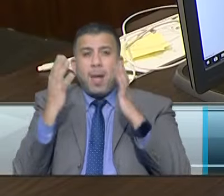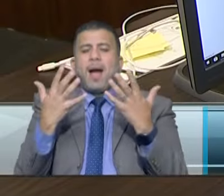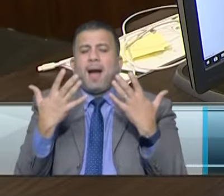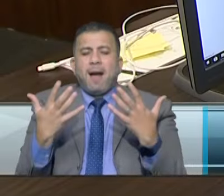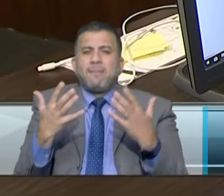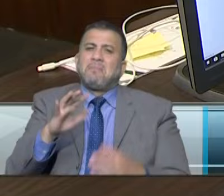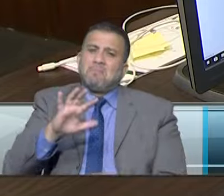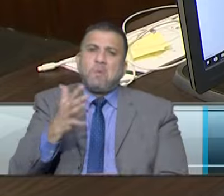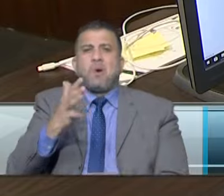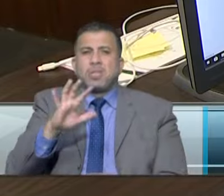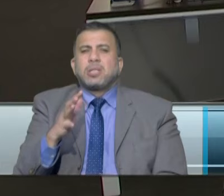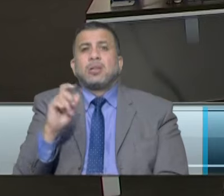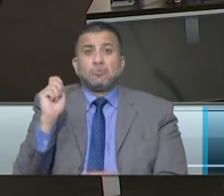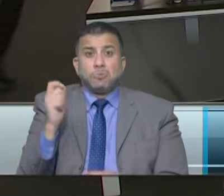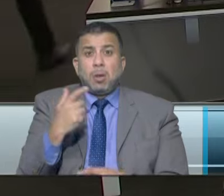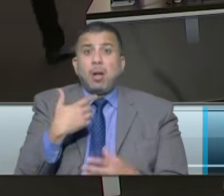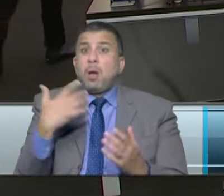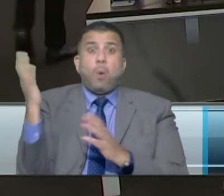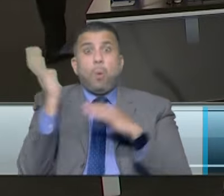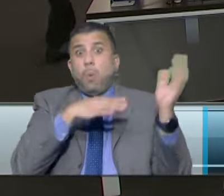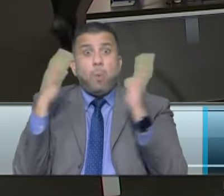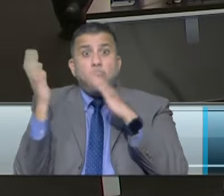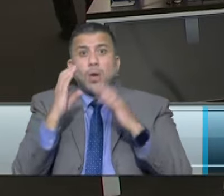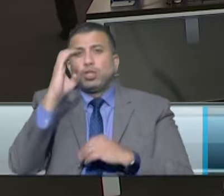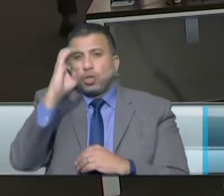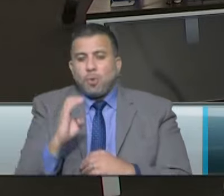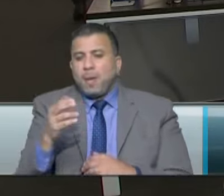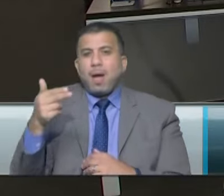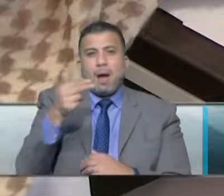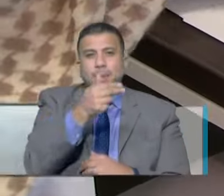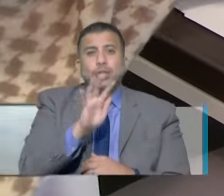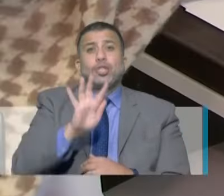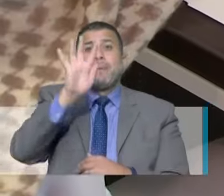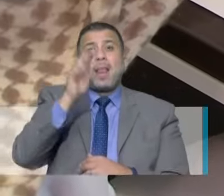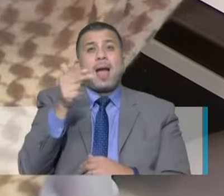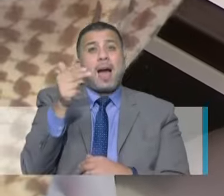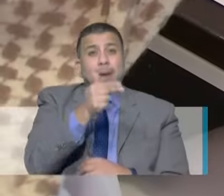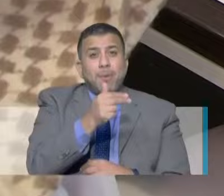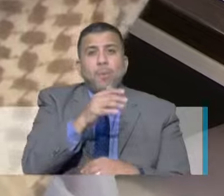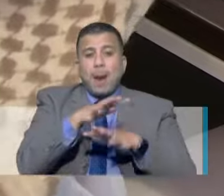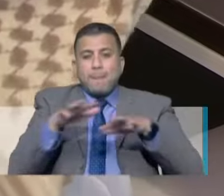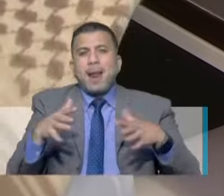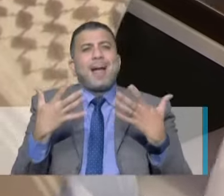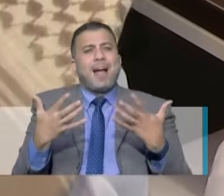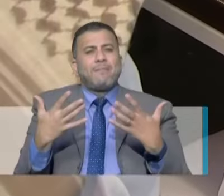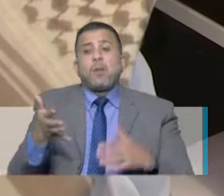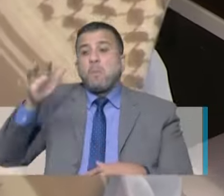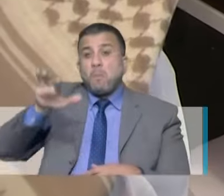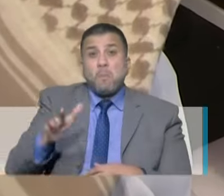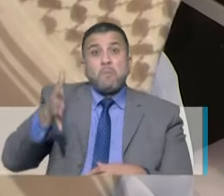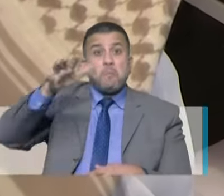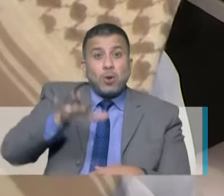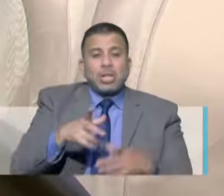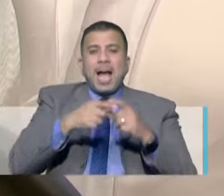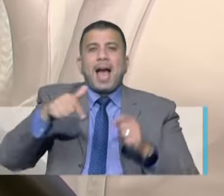خفيفه الى معتدله السرعه وحركه الرياح جنوبيه غربيه شماليه غربيه والبحر خفيف الموج في